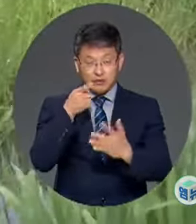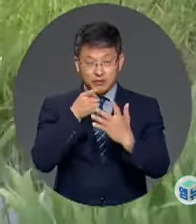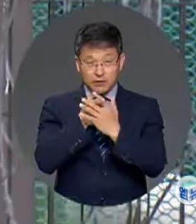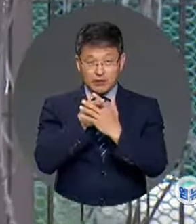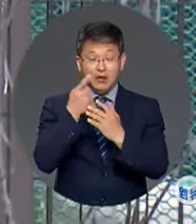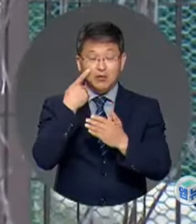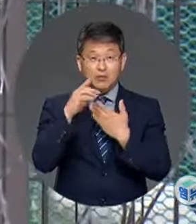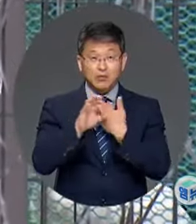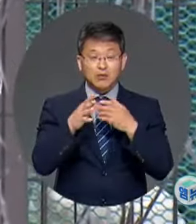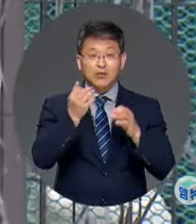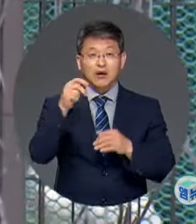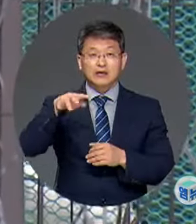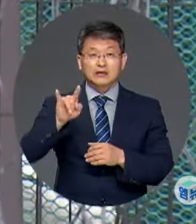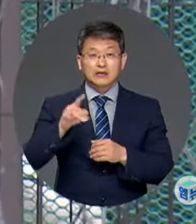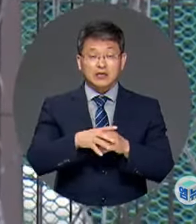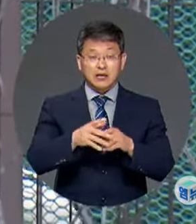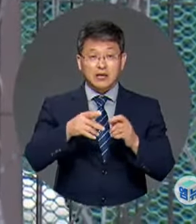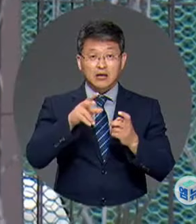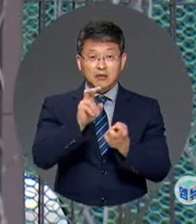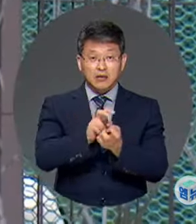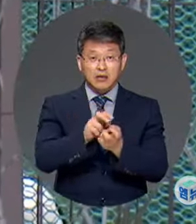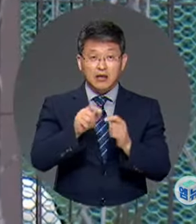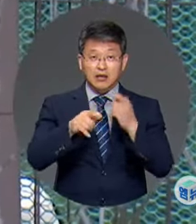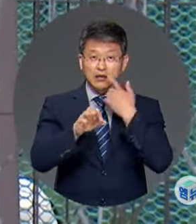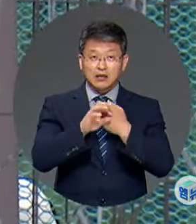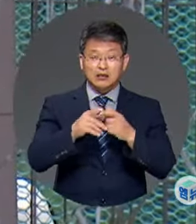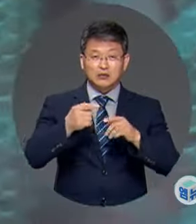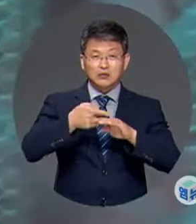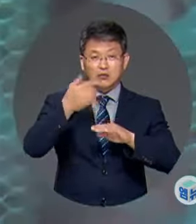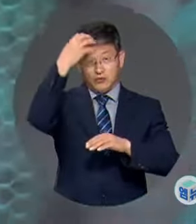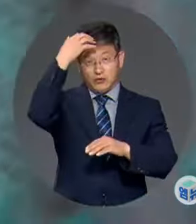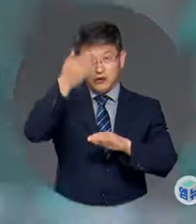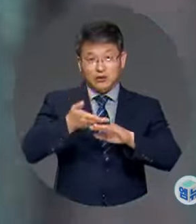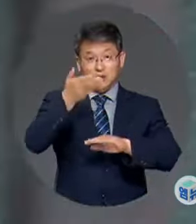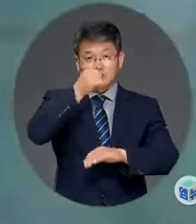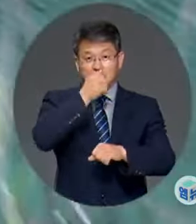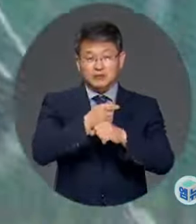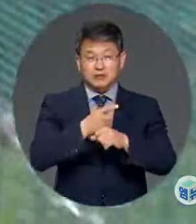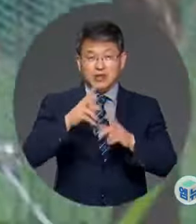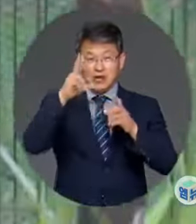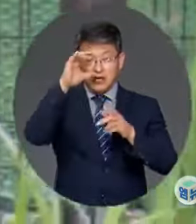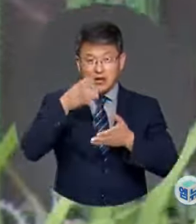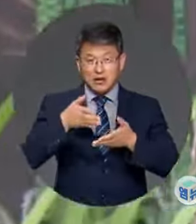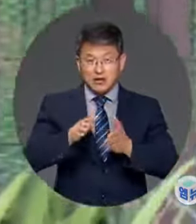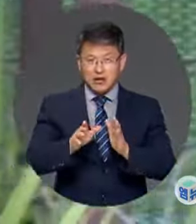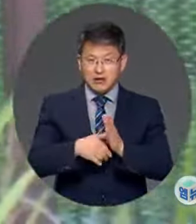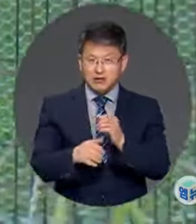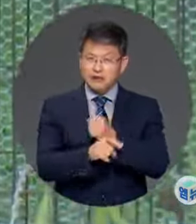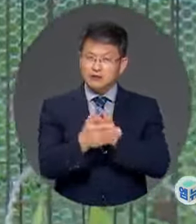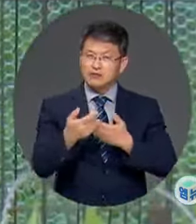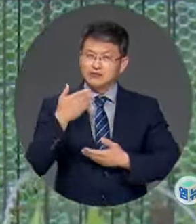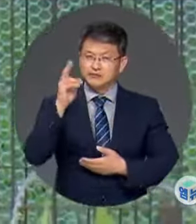가운데 황새가 교미를 하는 방사장 내 둥지 탑이 다소 높아서 산란 과정에 영향을 줬을